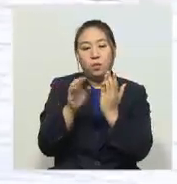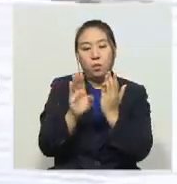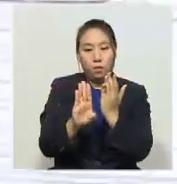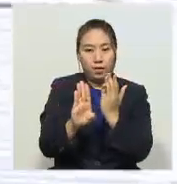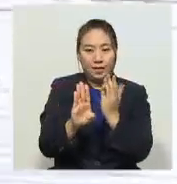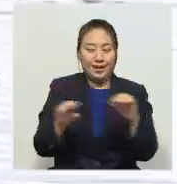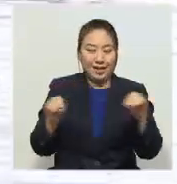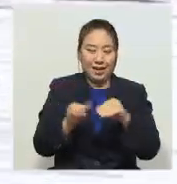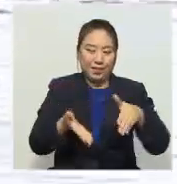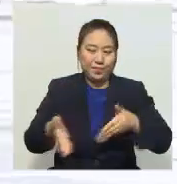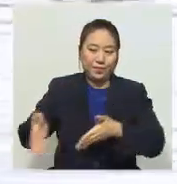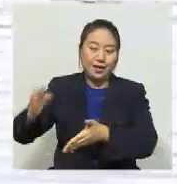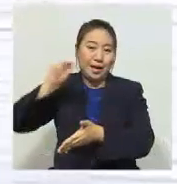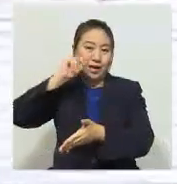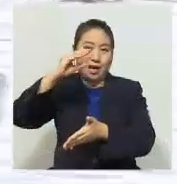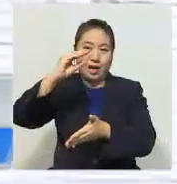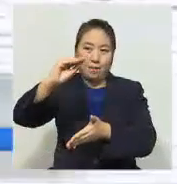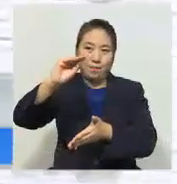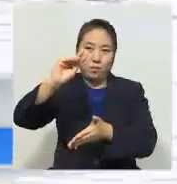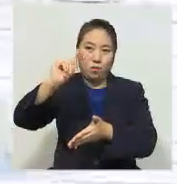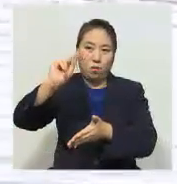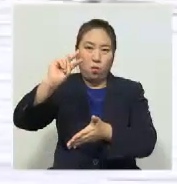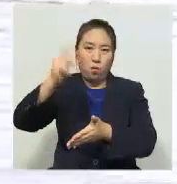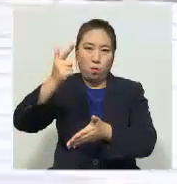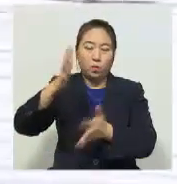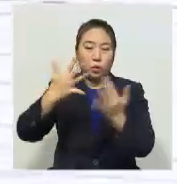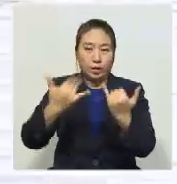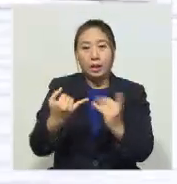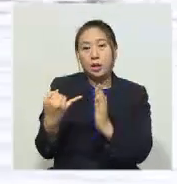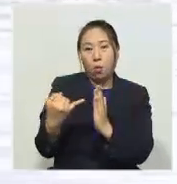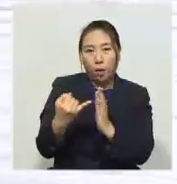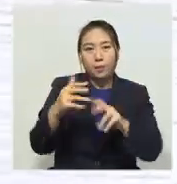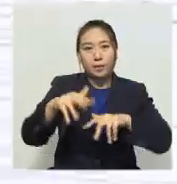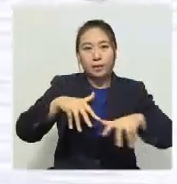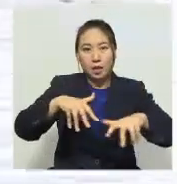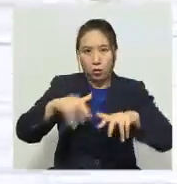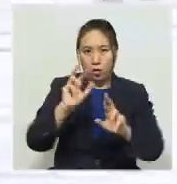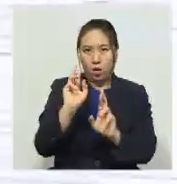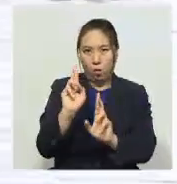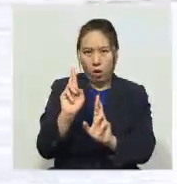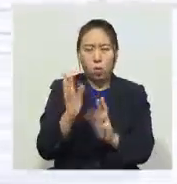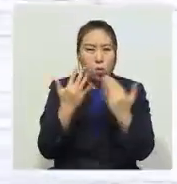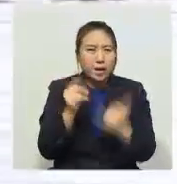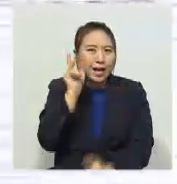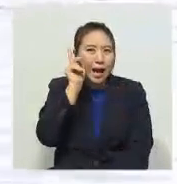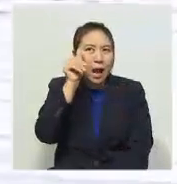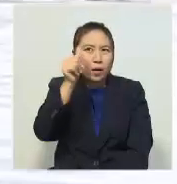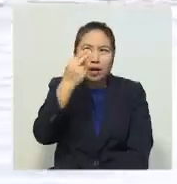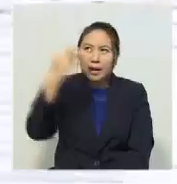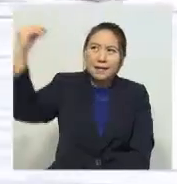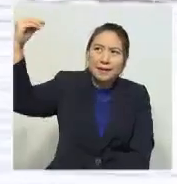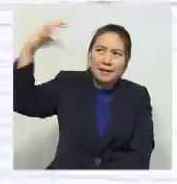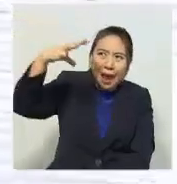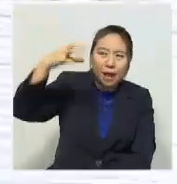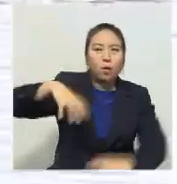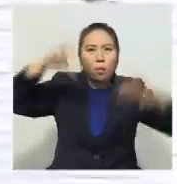ที่อยู่ริมฝั่งโค้งนะคะตอนนี้ทางจังหวัดและก็ประชาชนเองยังคงเฝ้าระวังถึงแม้ว่าวันนี้จะมีข่าวดีเพราะว่าแดดออกแล้วก็ฝนยัง